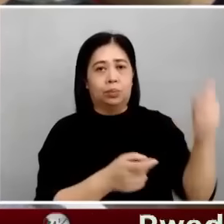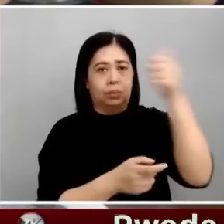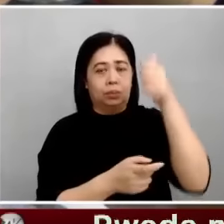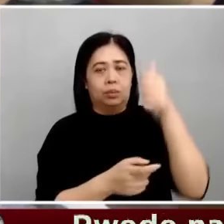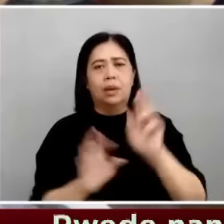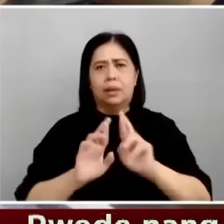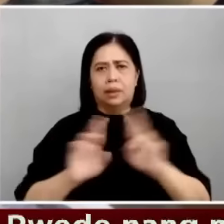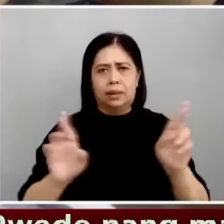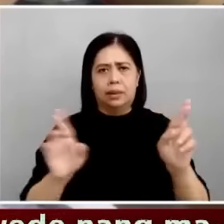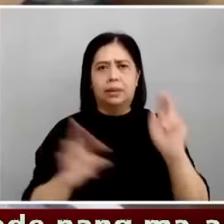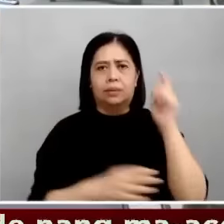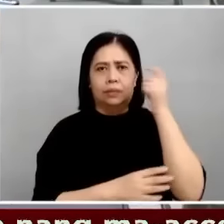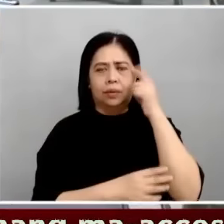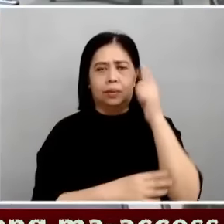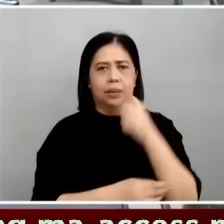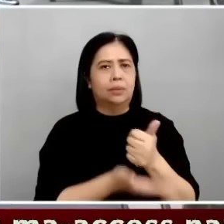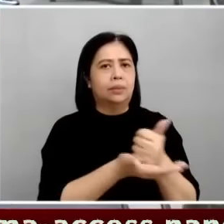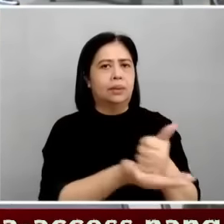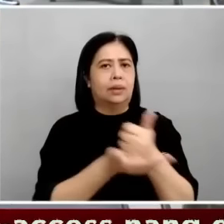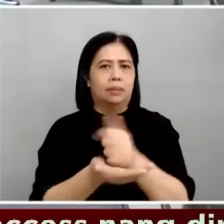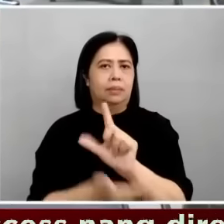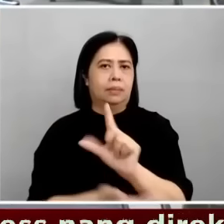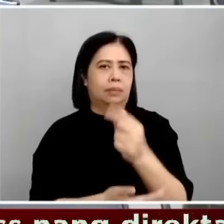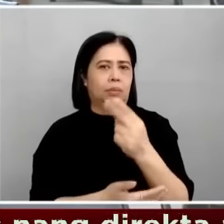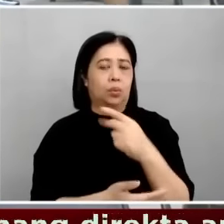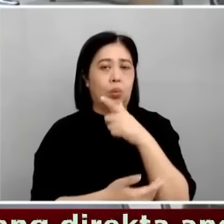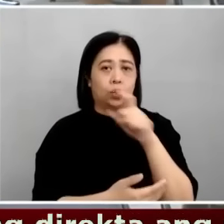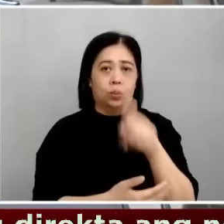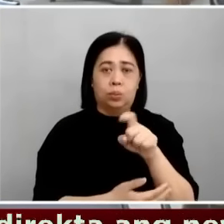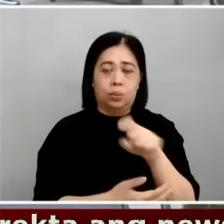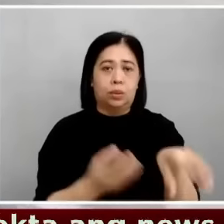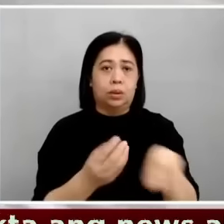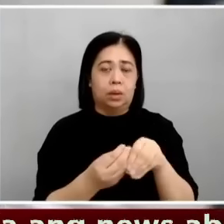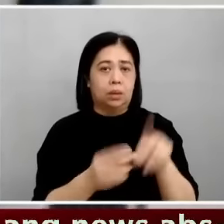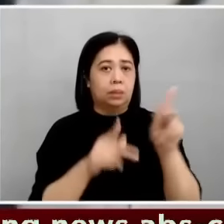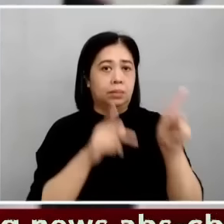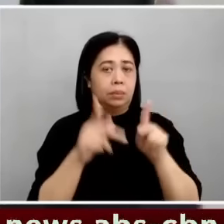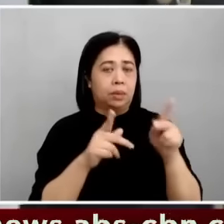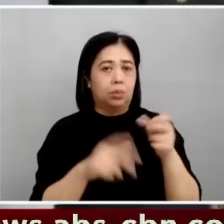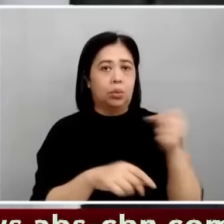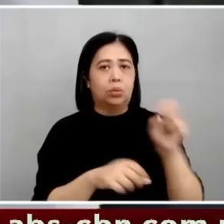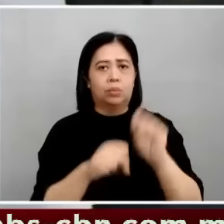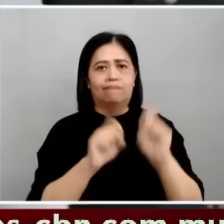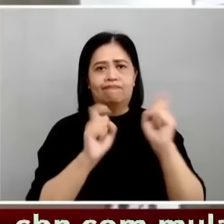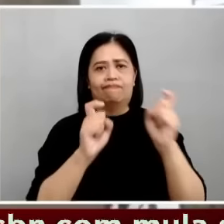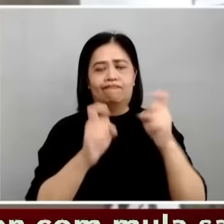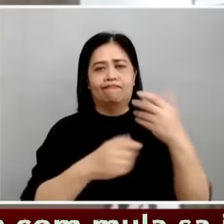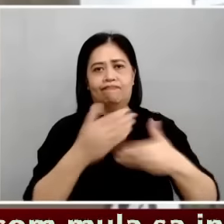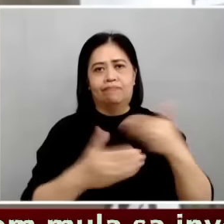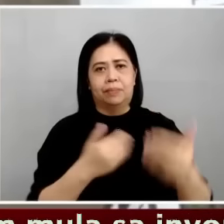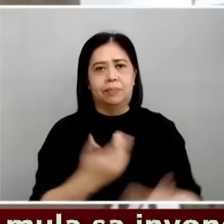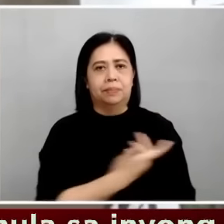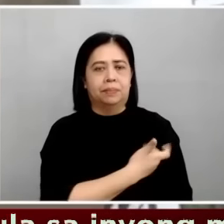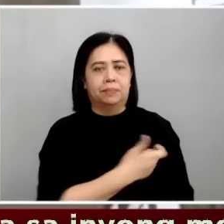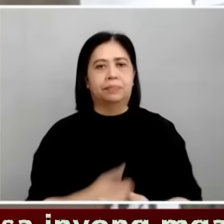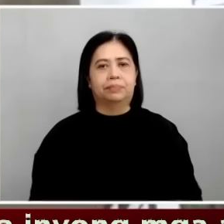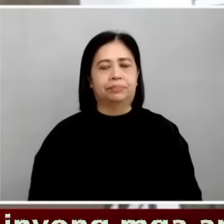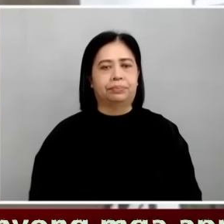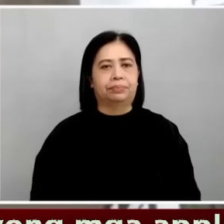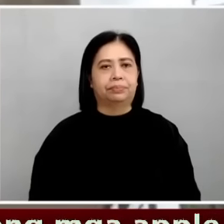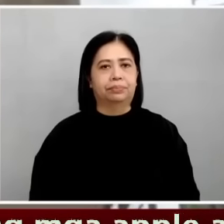national government na tumulong sa mga LGU na mangangailangan ng dagdag na tao para pabilisin ang pagbabakuna. In-alert na rin ito ang